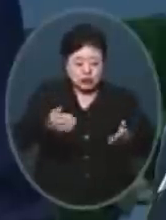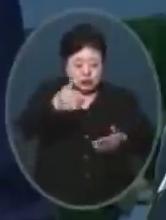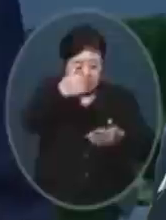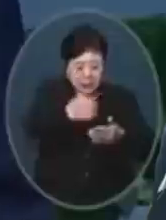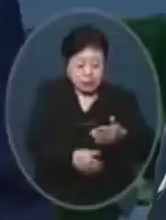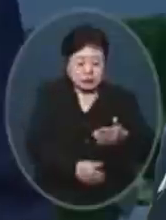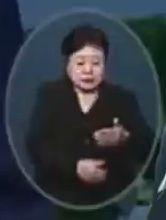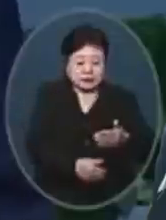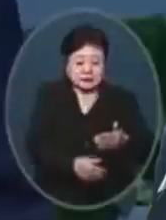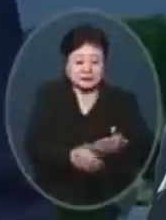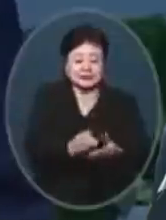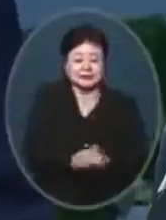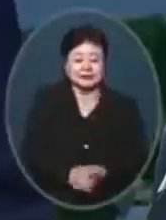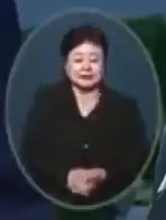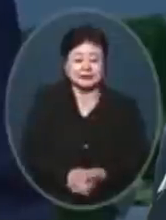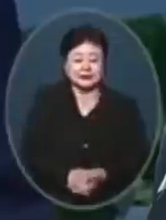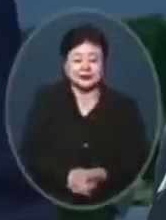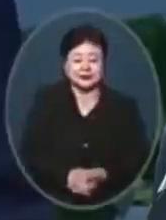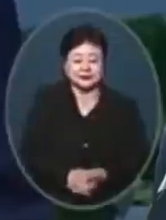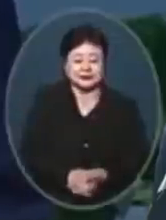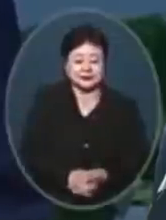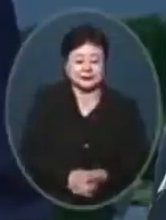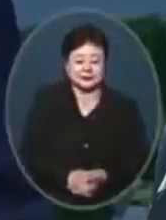열두 바구니가 남았는 것입니다.